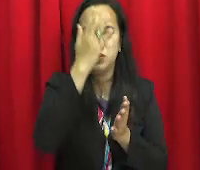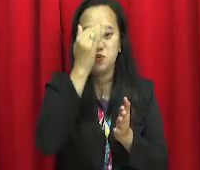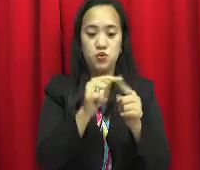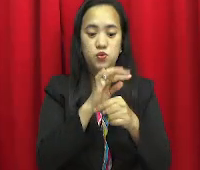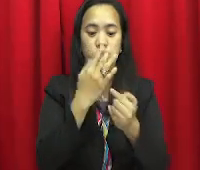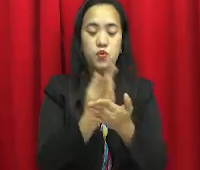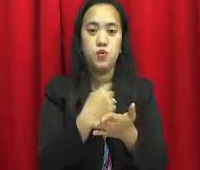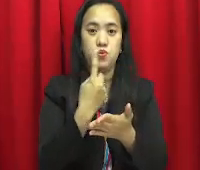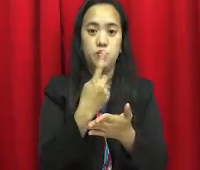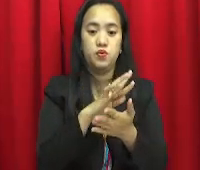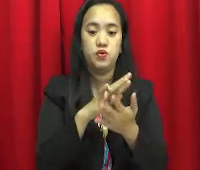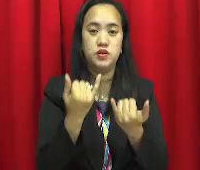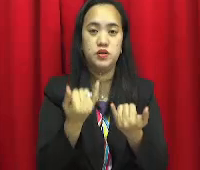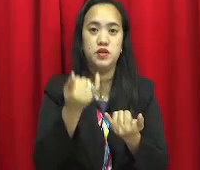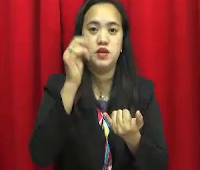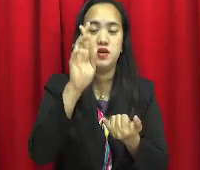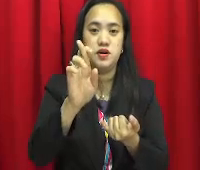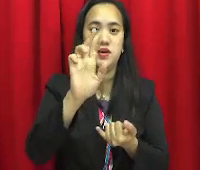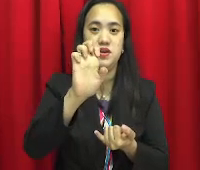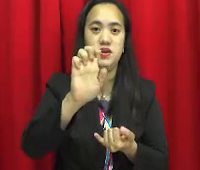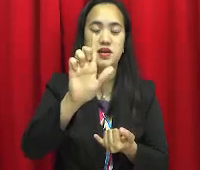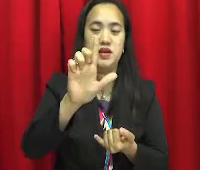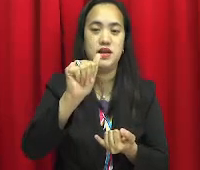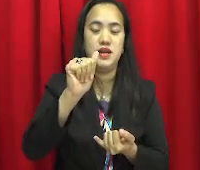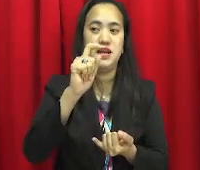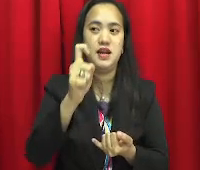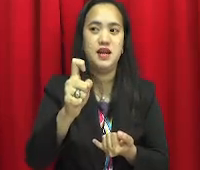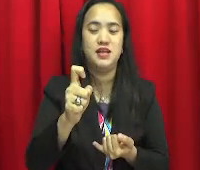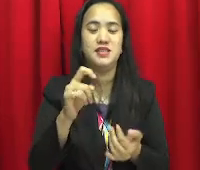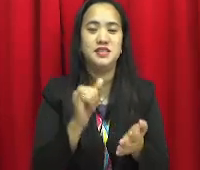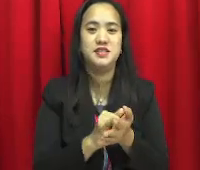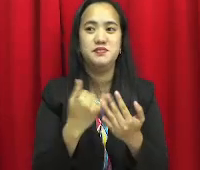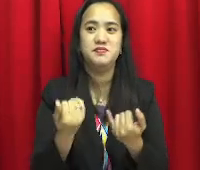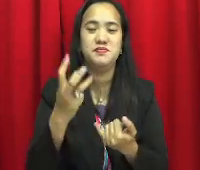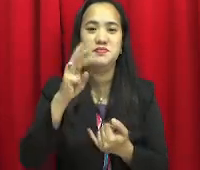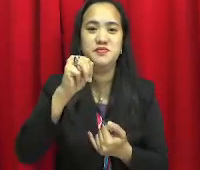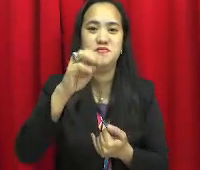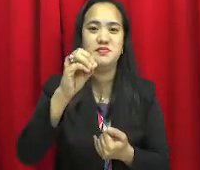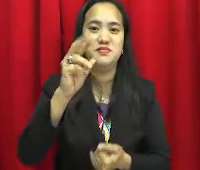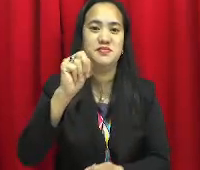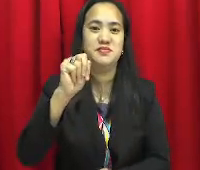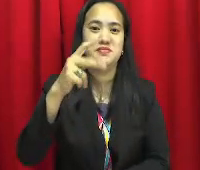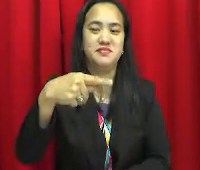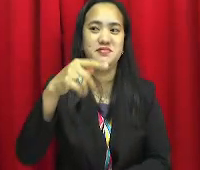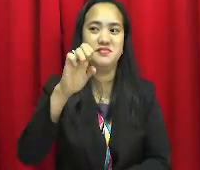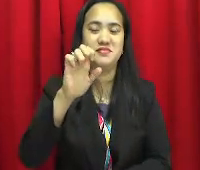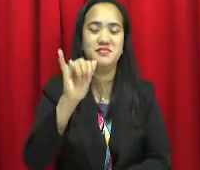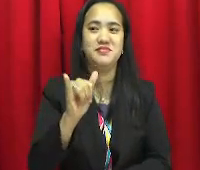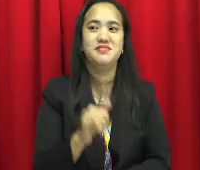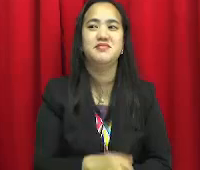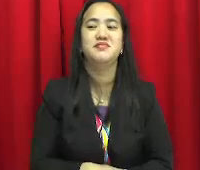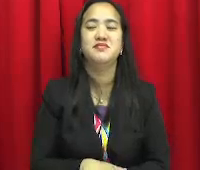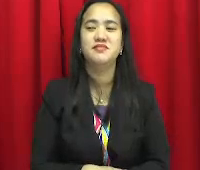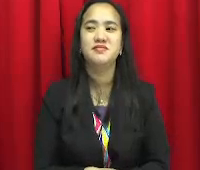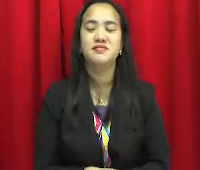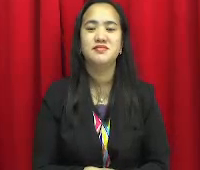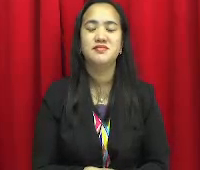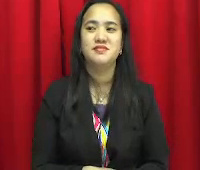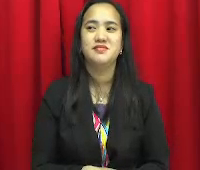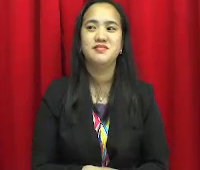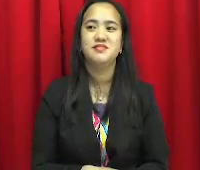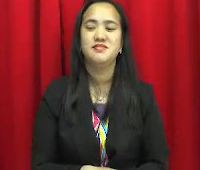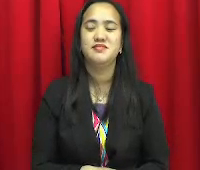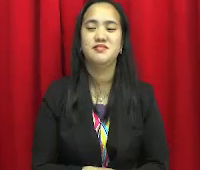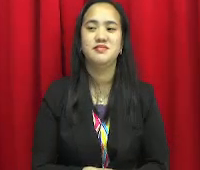kapatid, uunggoy-unggoy yan. Yun. Ganyan yan. Alright, go ahead, go ahead. Ayun nga po,